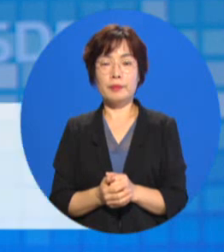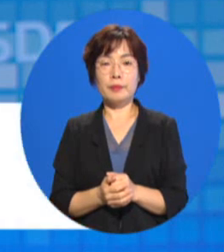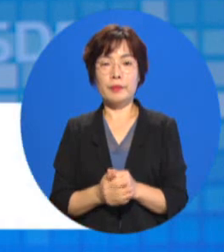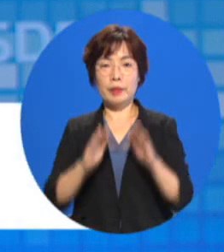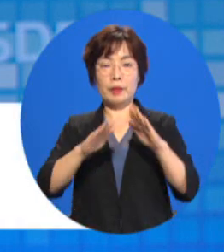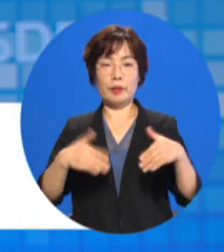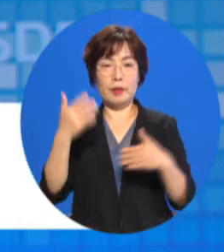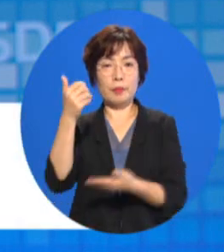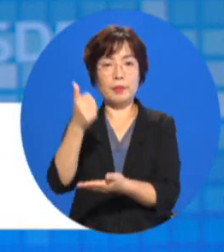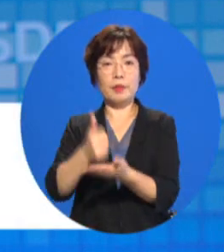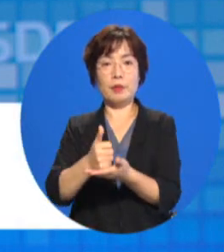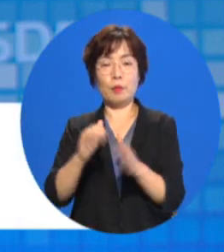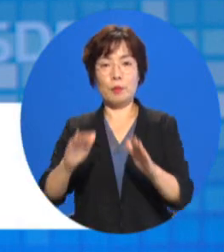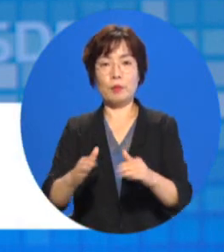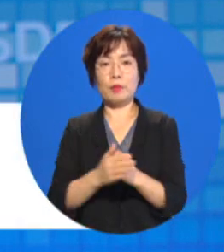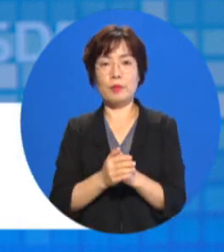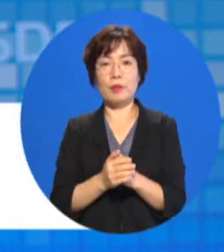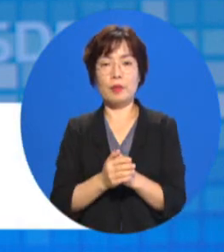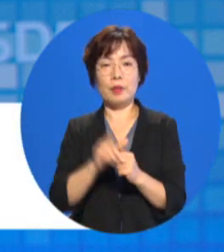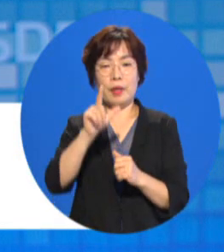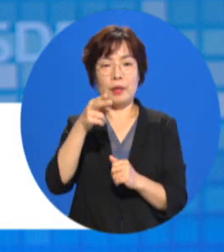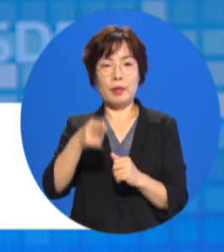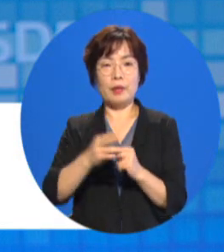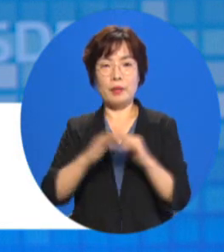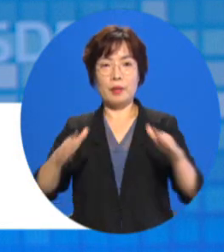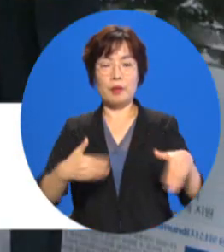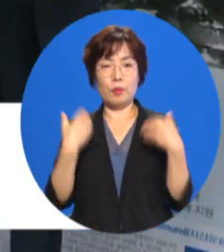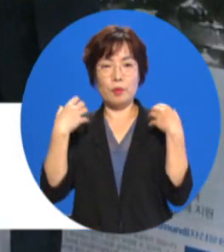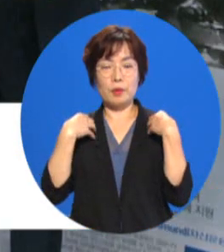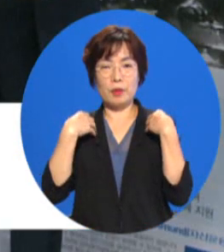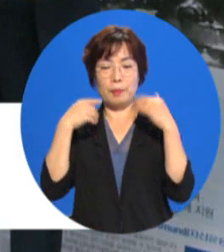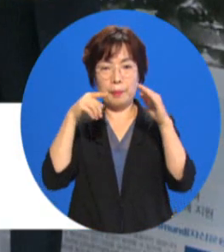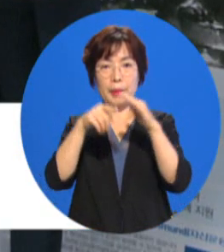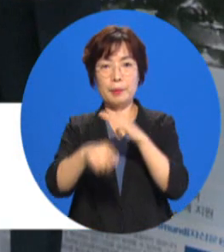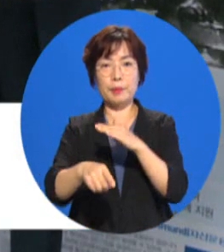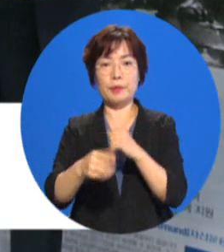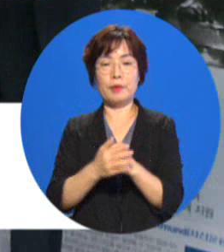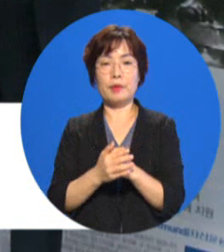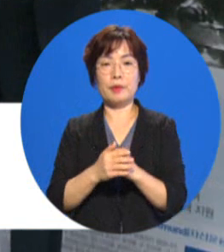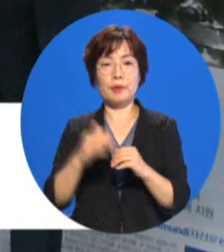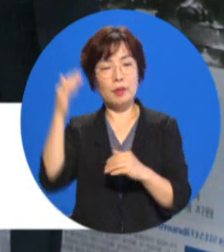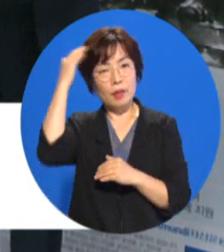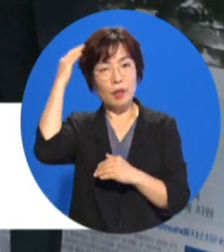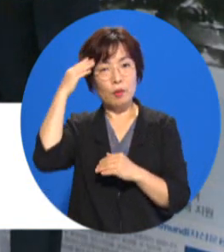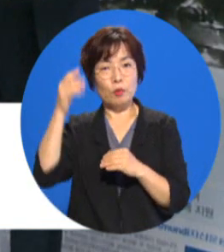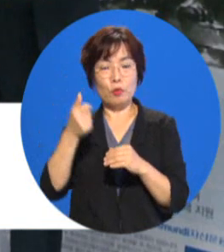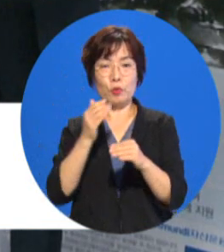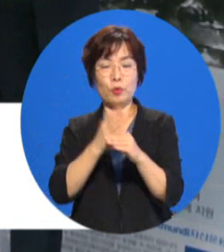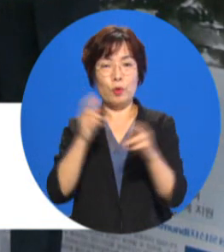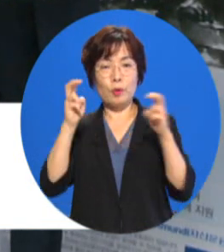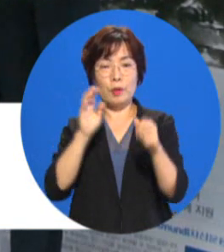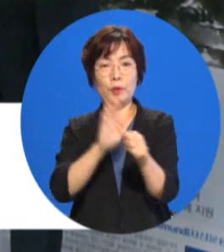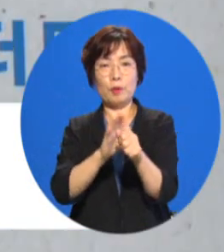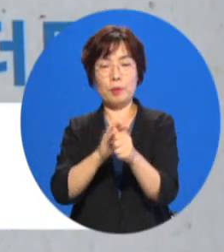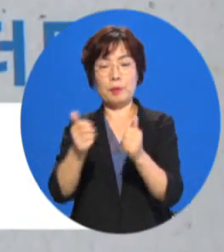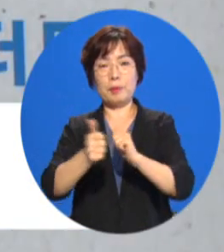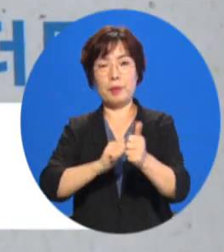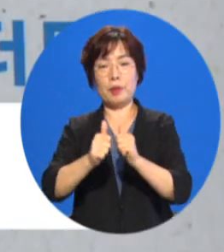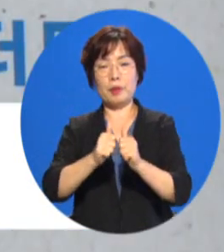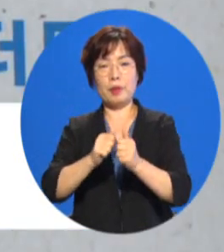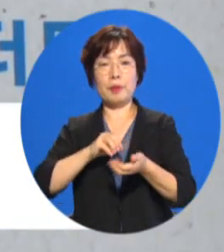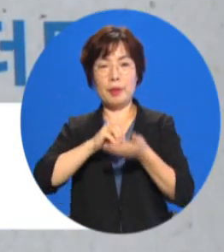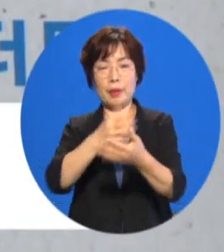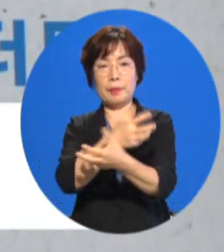김영록 전라남도지사가 오늘 NH농협 전남도청 지점을 방문해 국내 중소기업을 응원하는 주식형 펀드